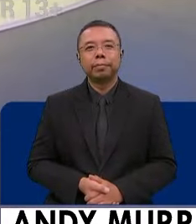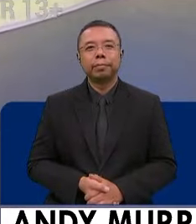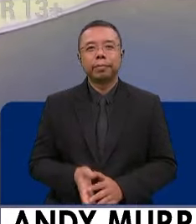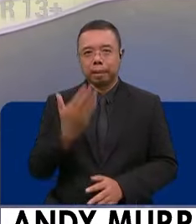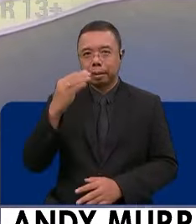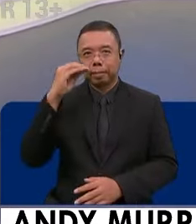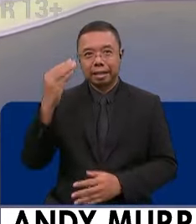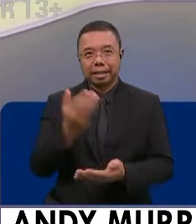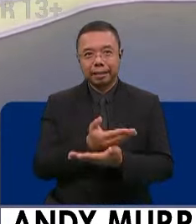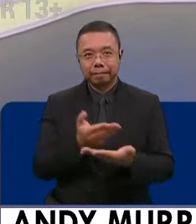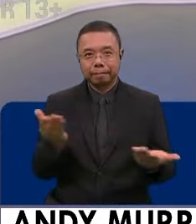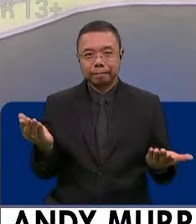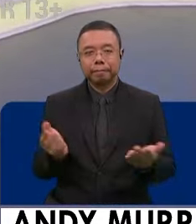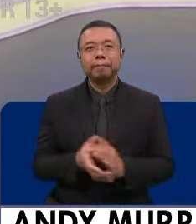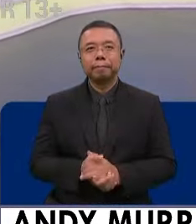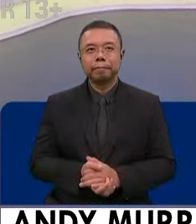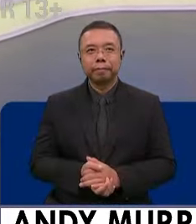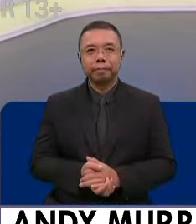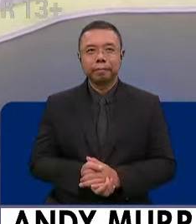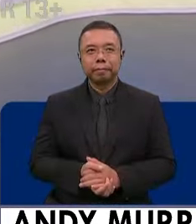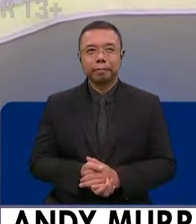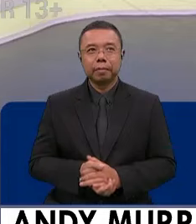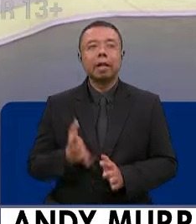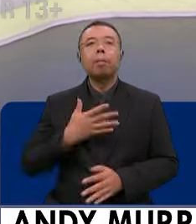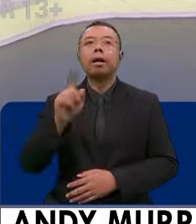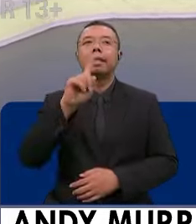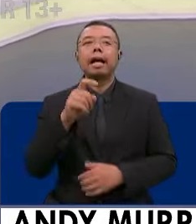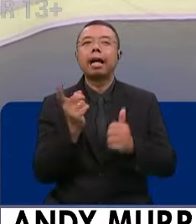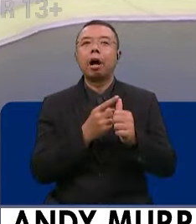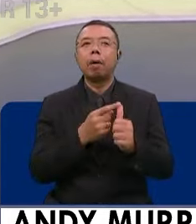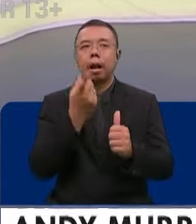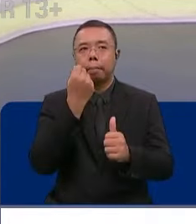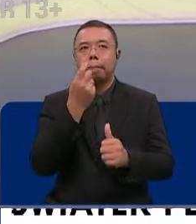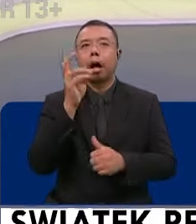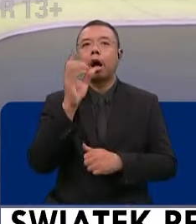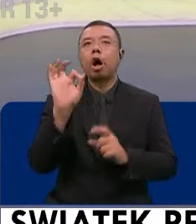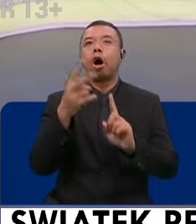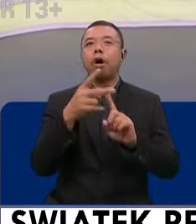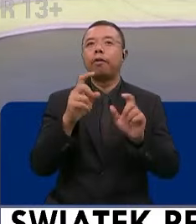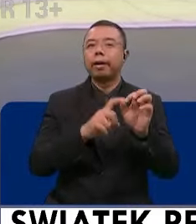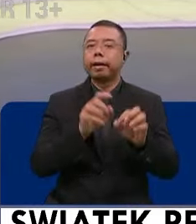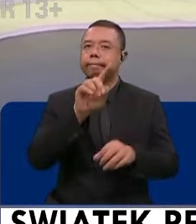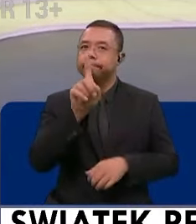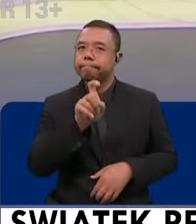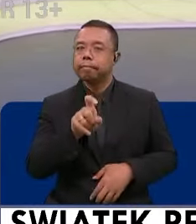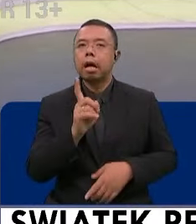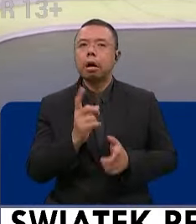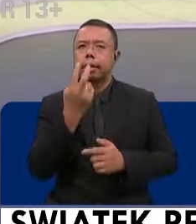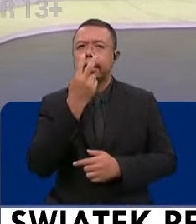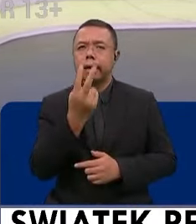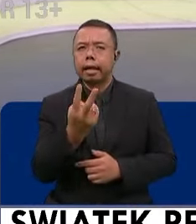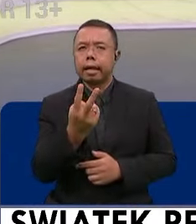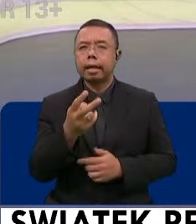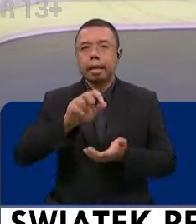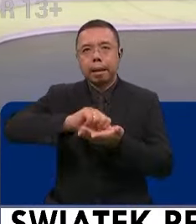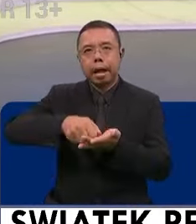Selamat pagi. Selamat pagi. Ya, saya ingin bertanya dulu kepada Pak Rofiq. Pak Rofiq, kalau kita lihat